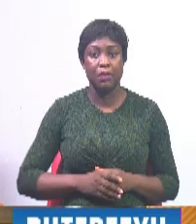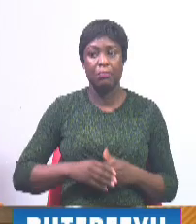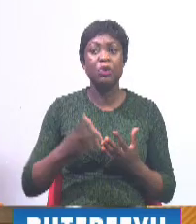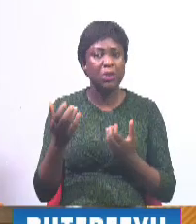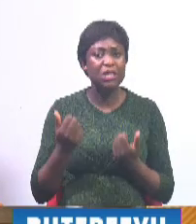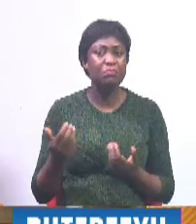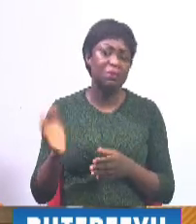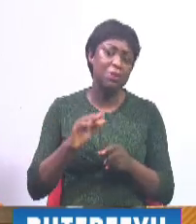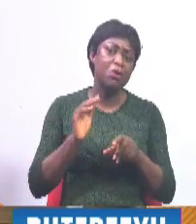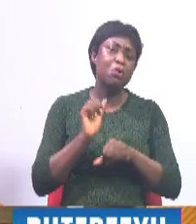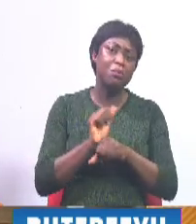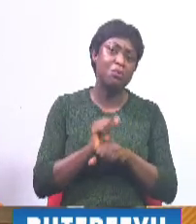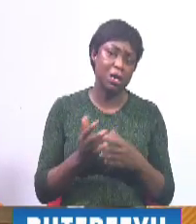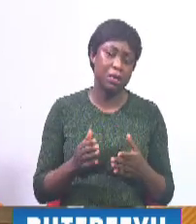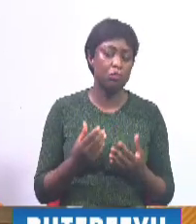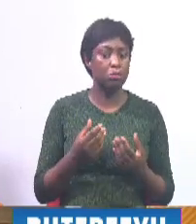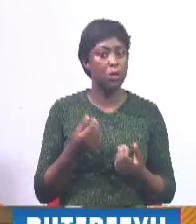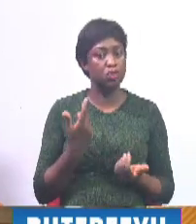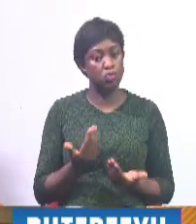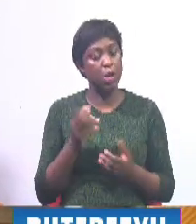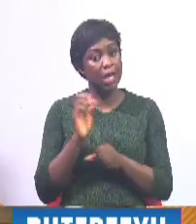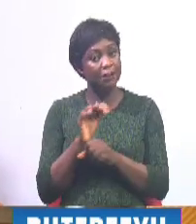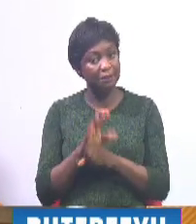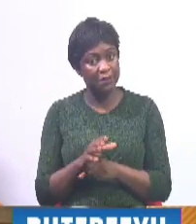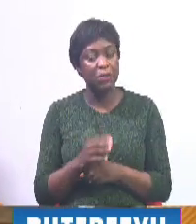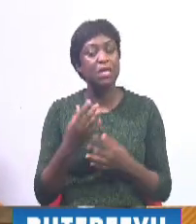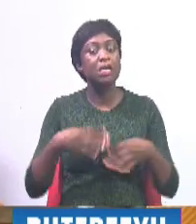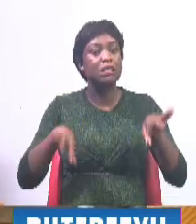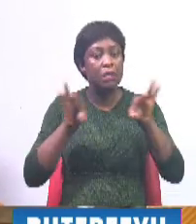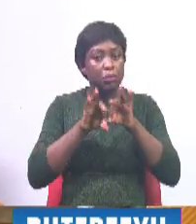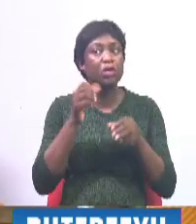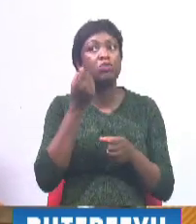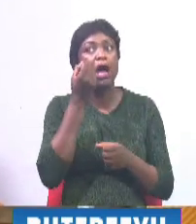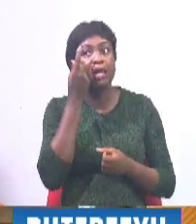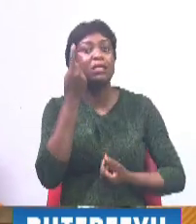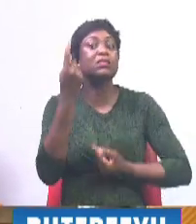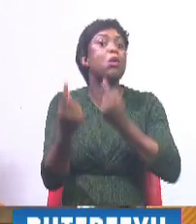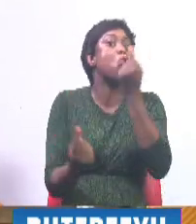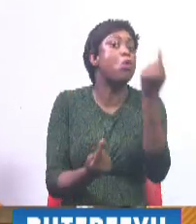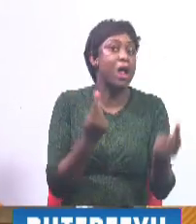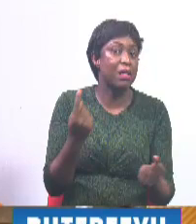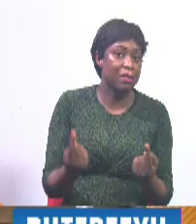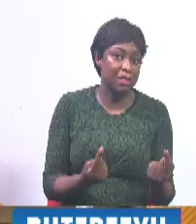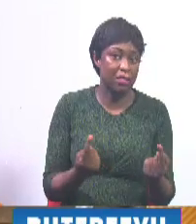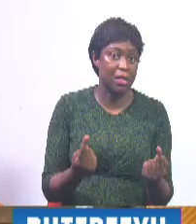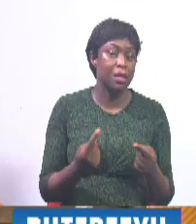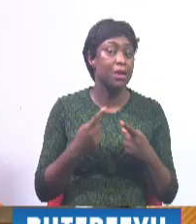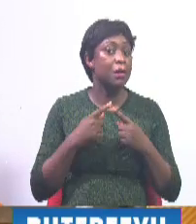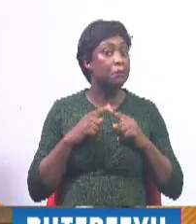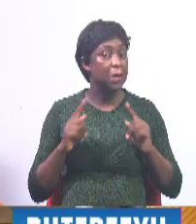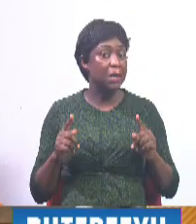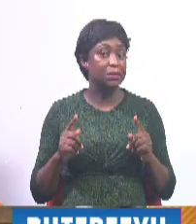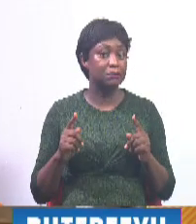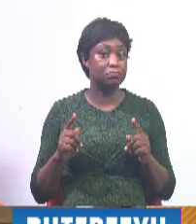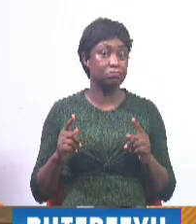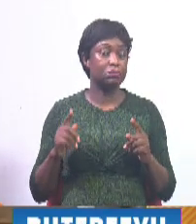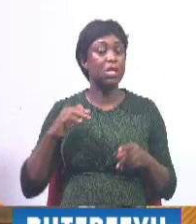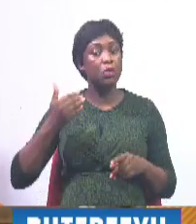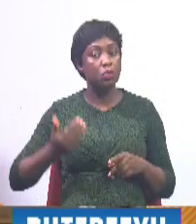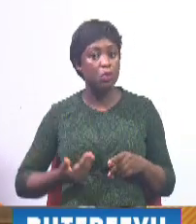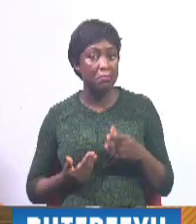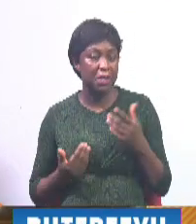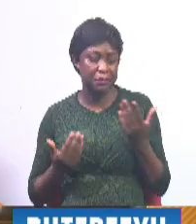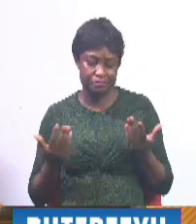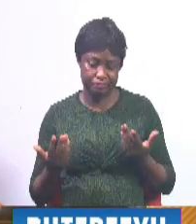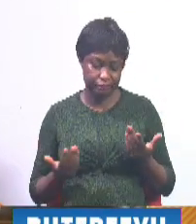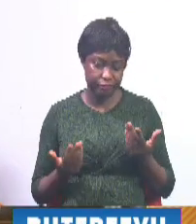kimu tegeera omuntu naye akole ki akutegeere naye ate abakyala tetuyinza kujjawo kino nti omanyi